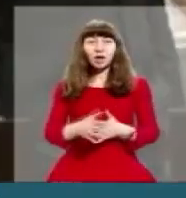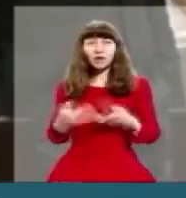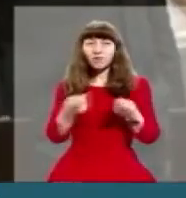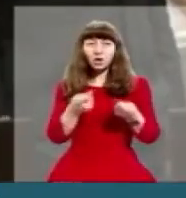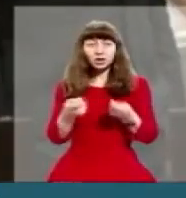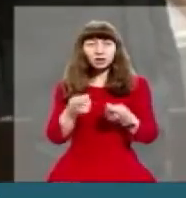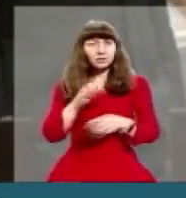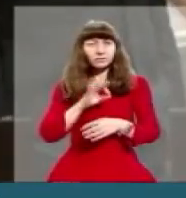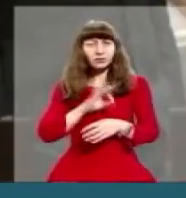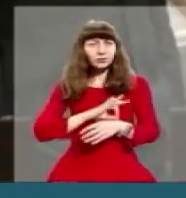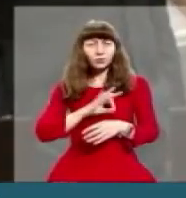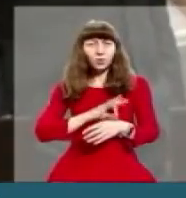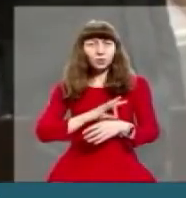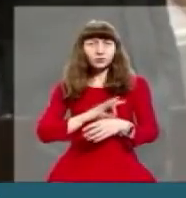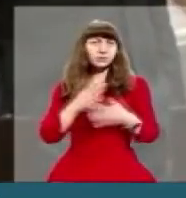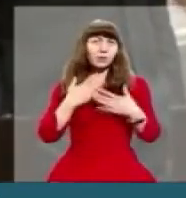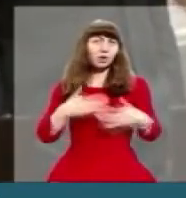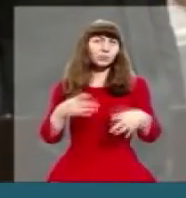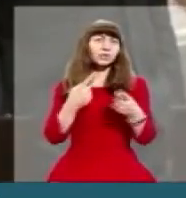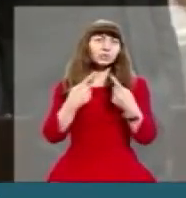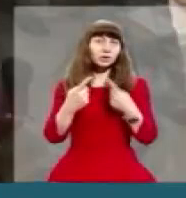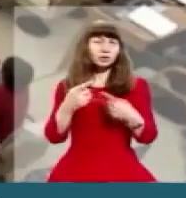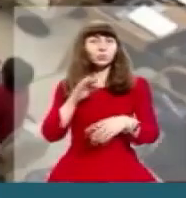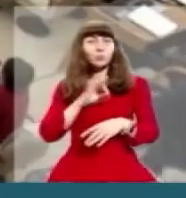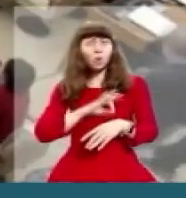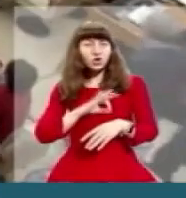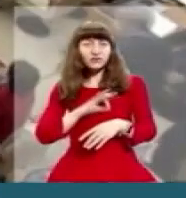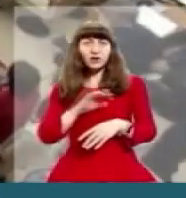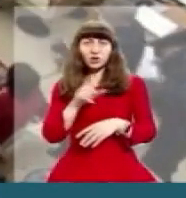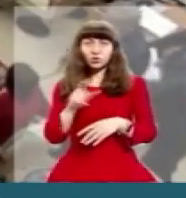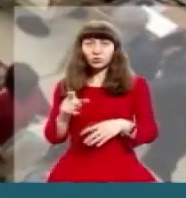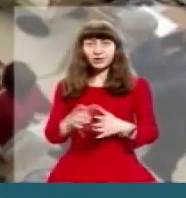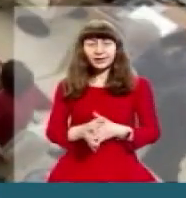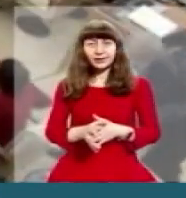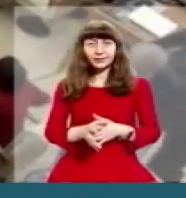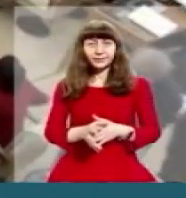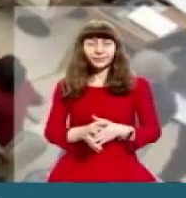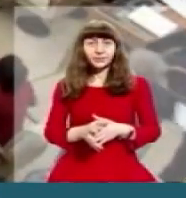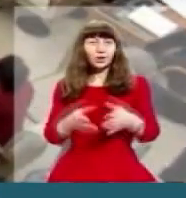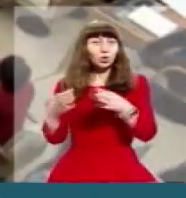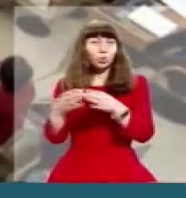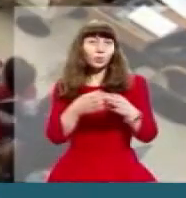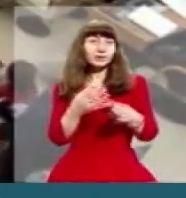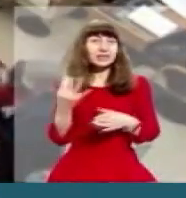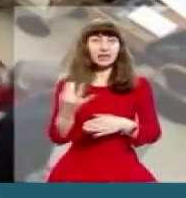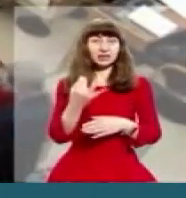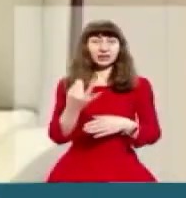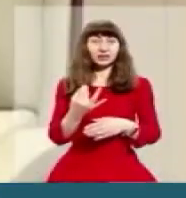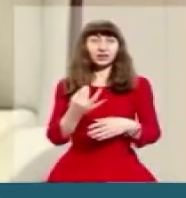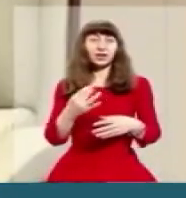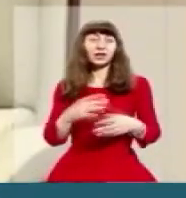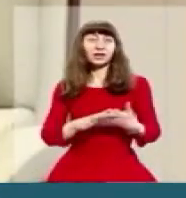цинично воспользовались мирными митингами, используя людей вслепую. Он также отметил, что группы, заинтересованные в намеренном